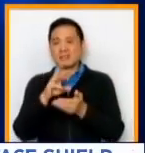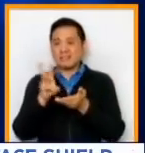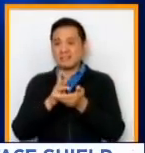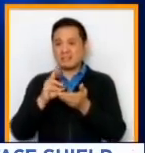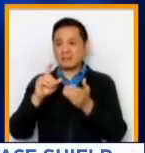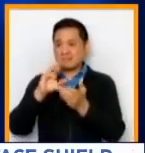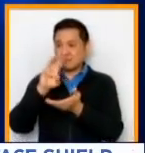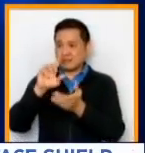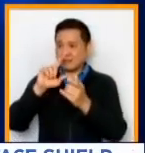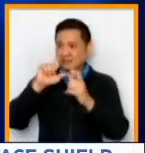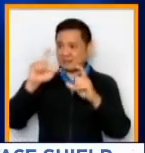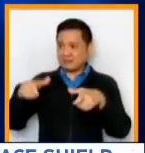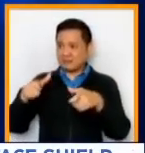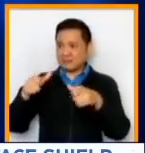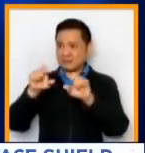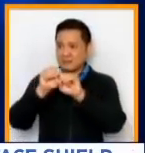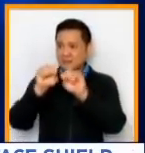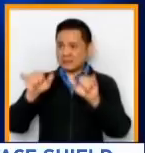ho natin sanang